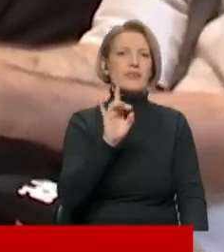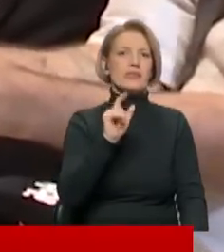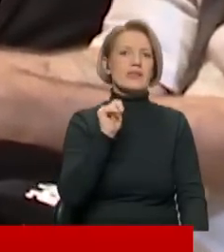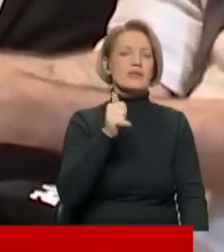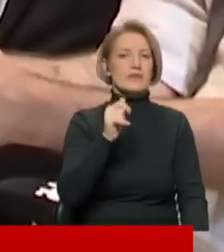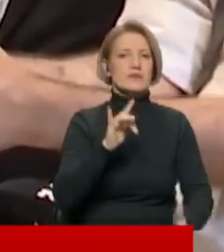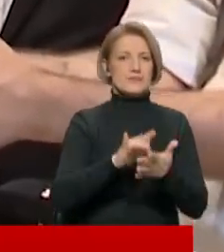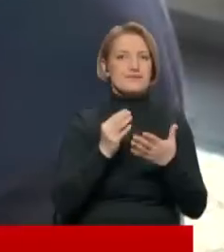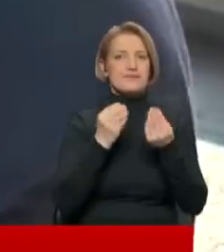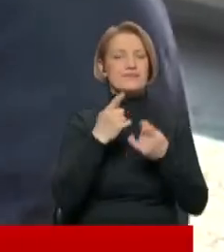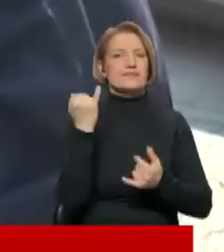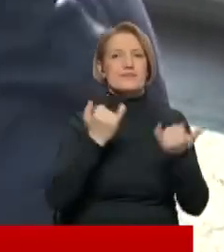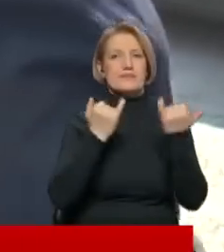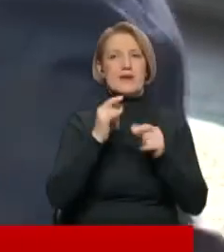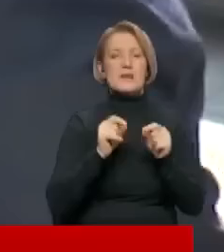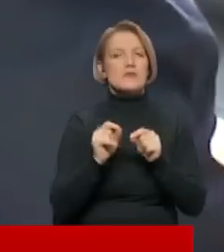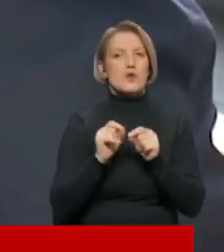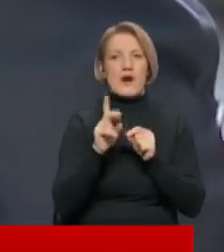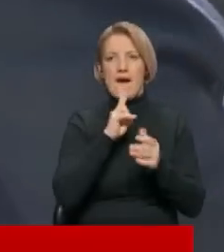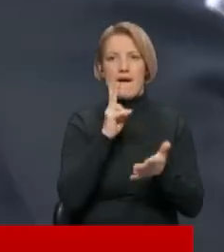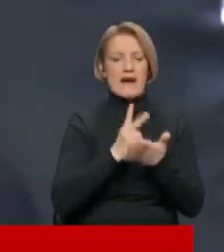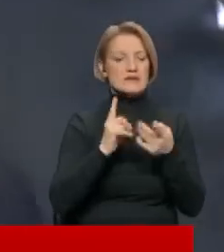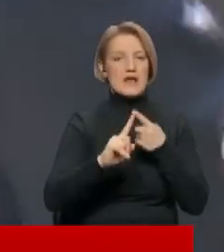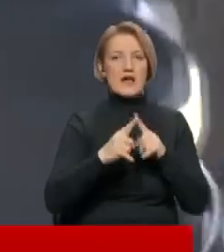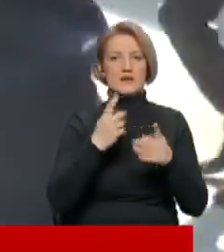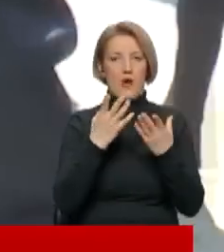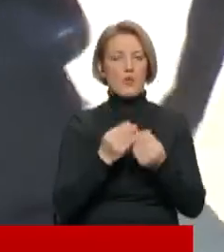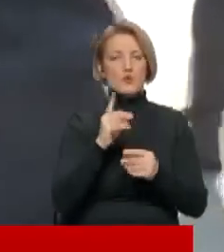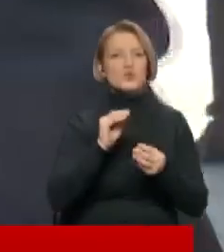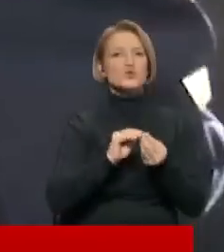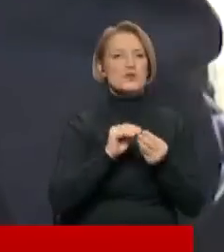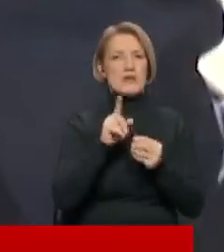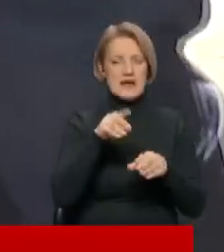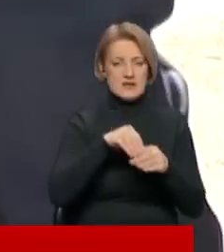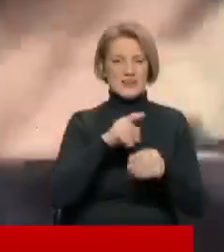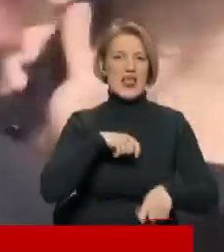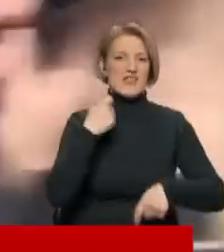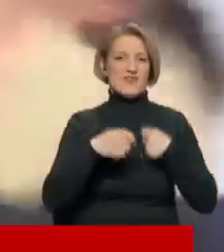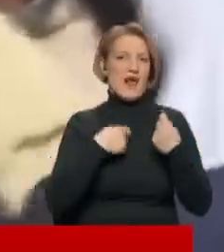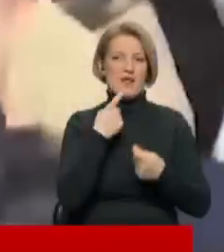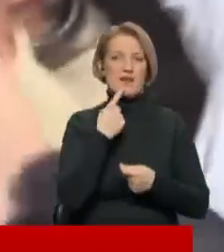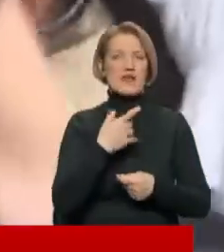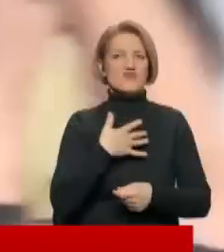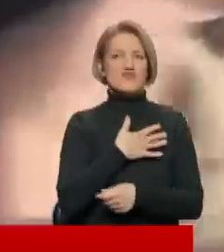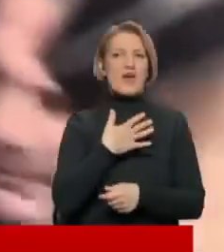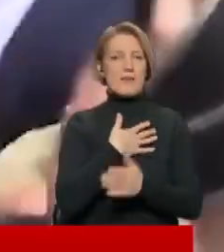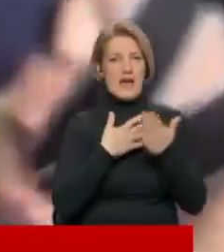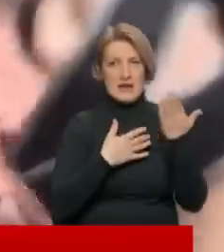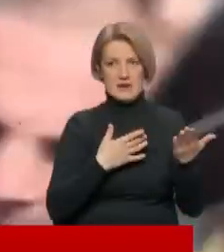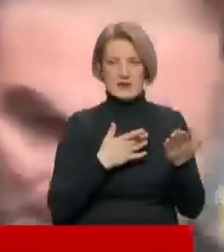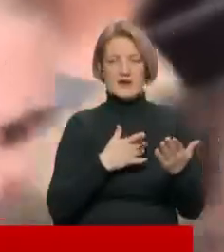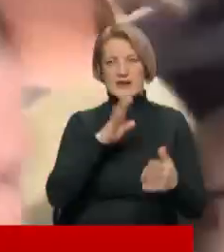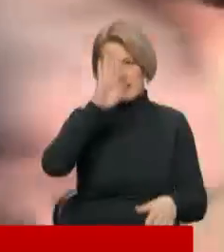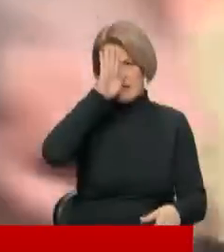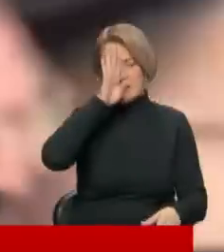siyaset adalet bakanı Bekir Bozdağ kararın siyasi olduğuna yönelik suçlamalar için iftira dedi CHP cephesi ise